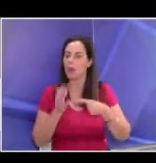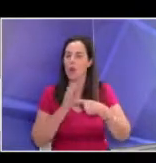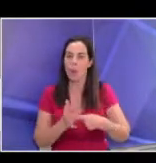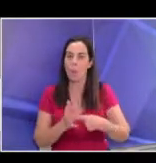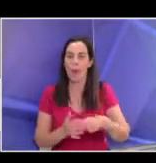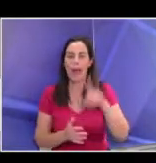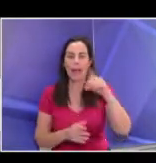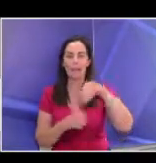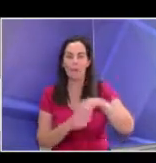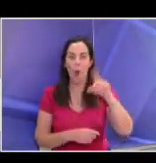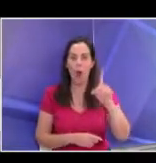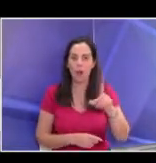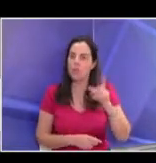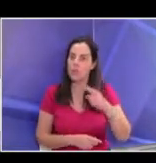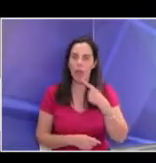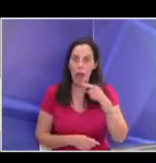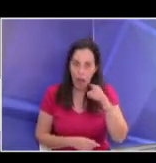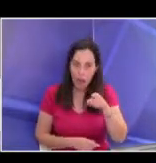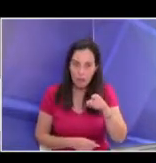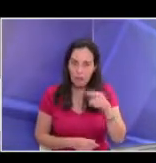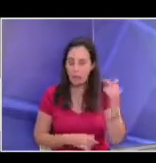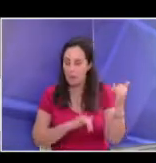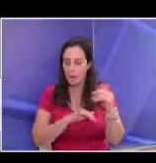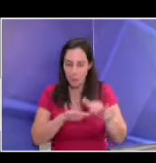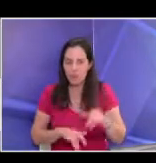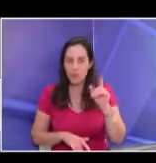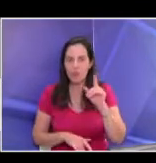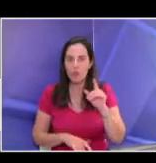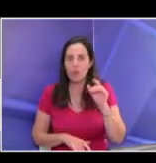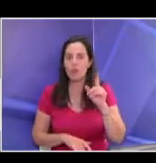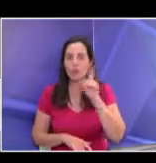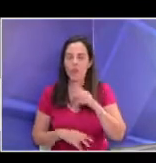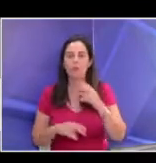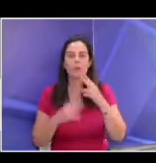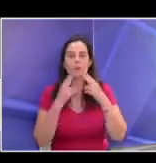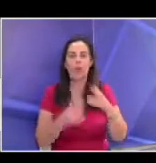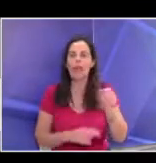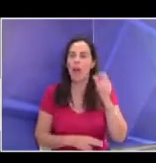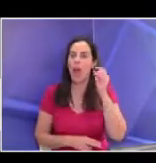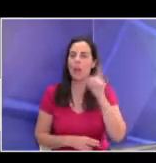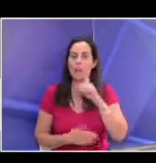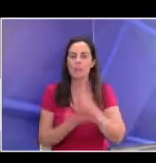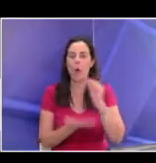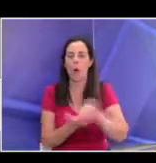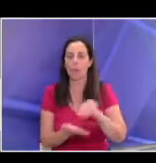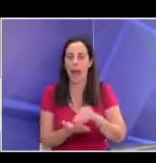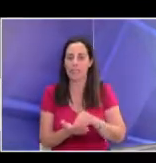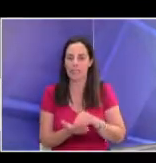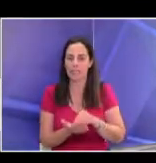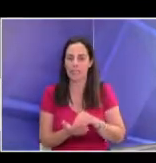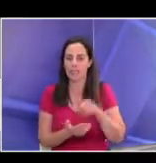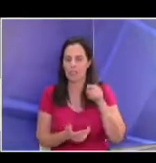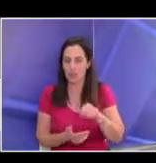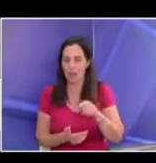הזה של אחת מתוך אחת, שאמור להגיד לך, את מכניסה שם, והמאגר חוזר אלייך עם תשובה, האם השם הזה כבר הוכנס בצורה